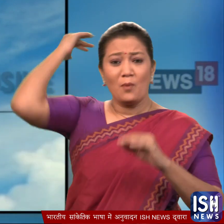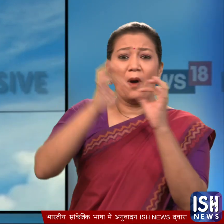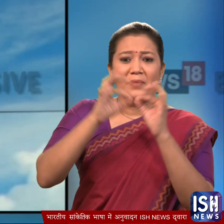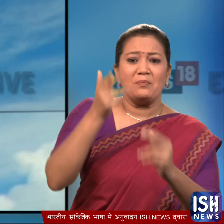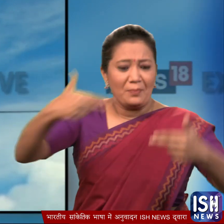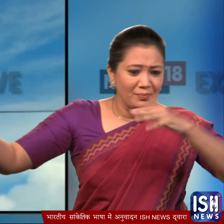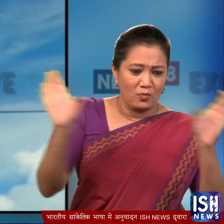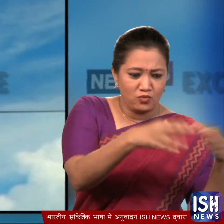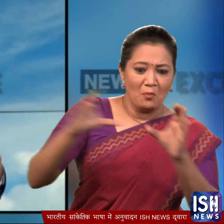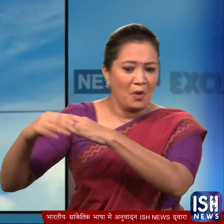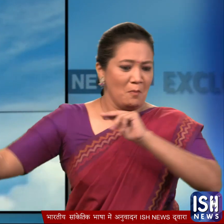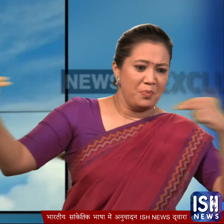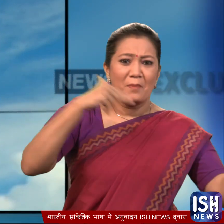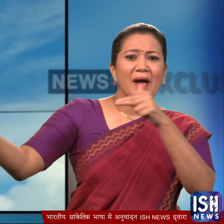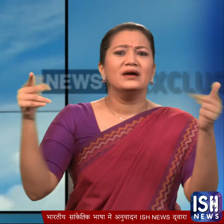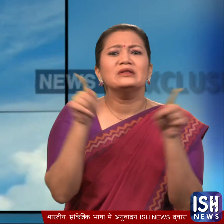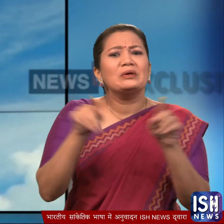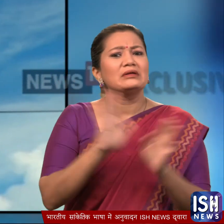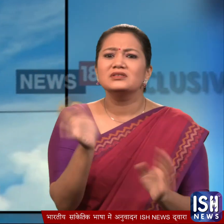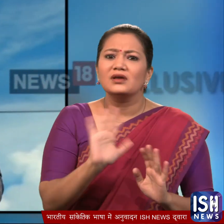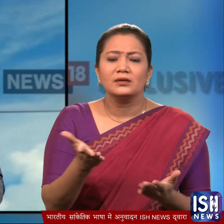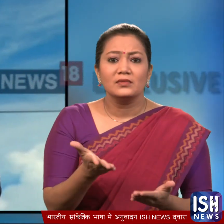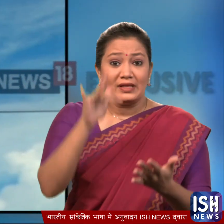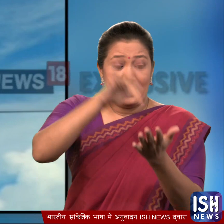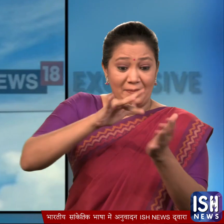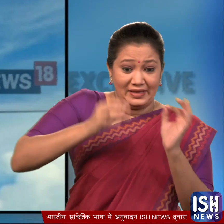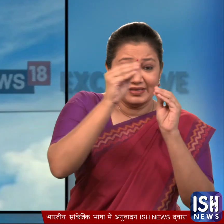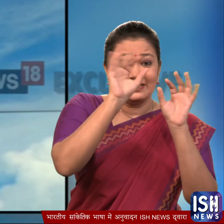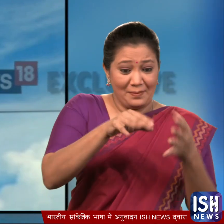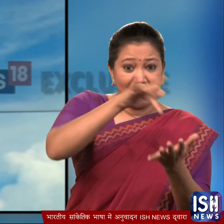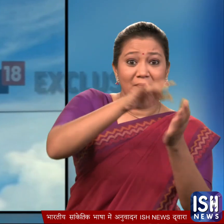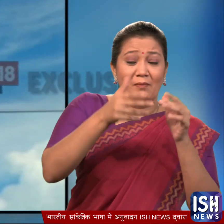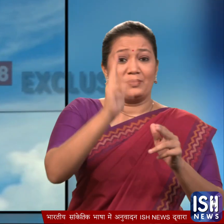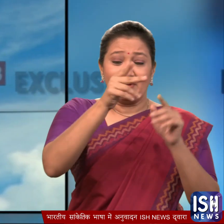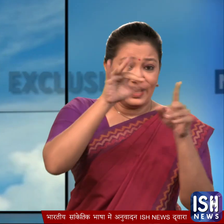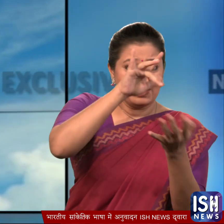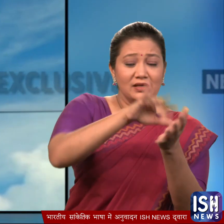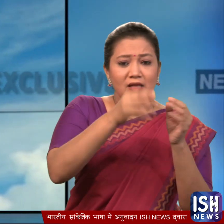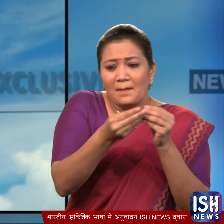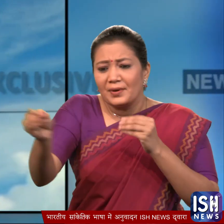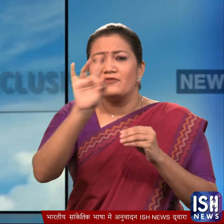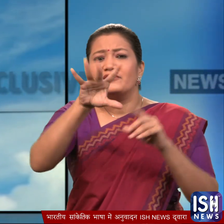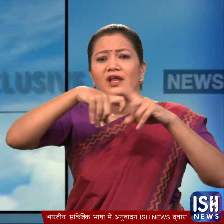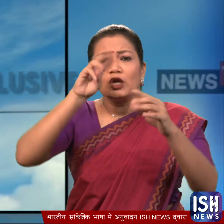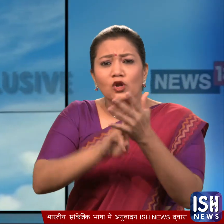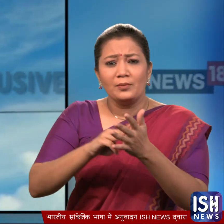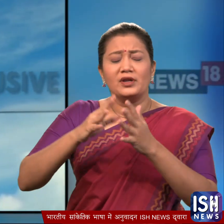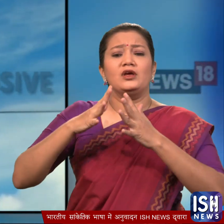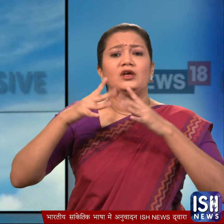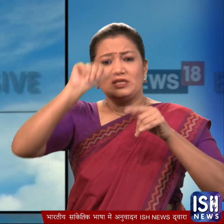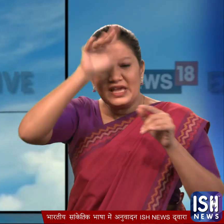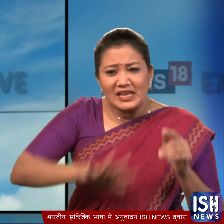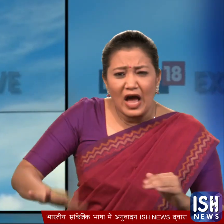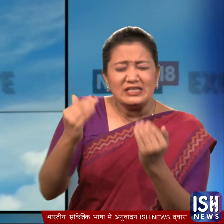सीन भी नहीं है जहां गैंग वॉर चल रही है। जिस जगह यह घटना हुई वहां से मुश्किल से 15 किलोमीटर की दूरी पर देश का सबसे